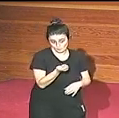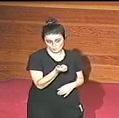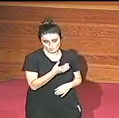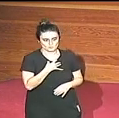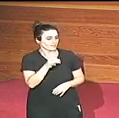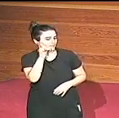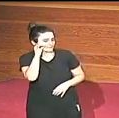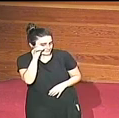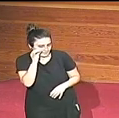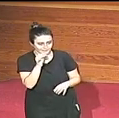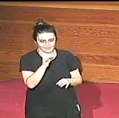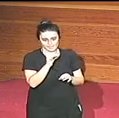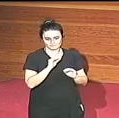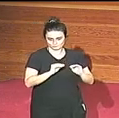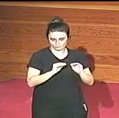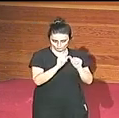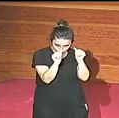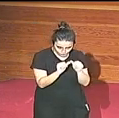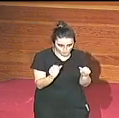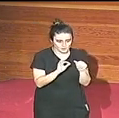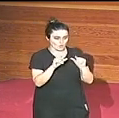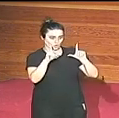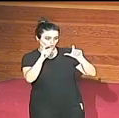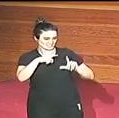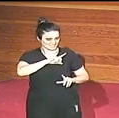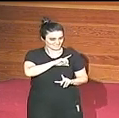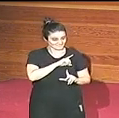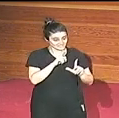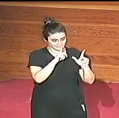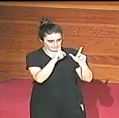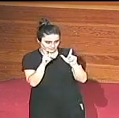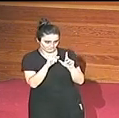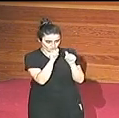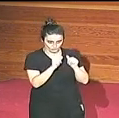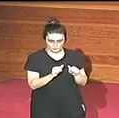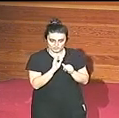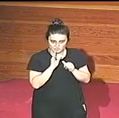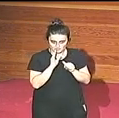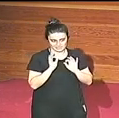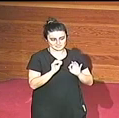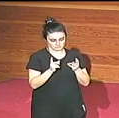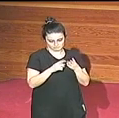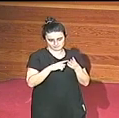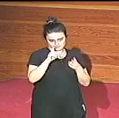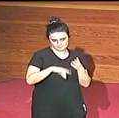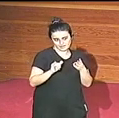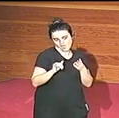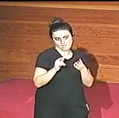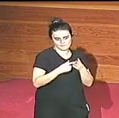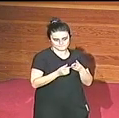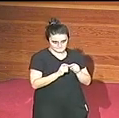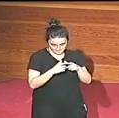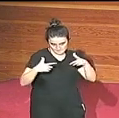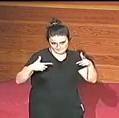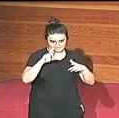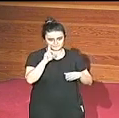Instagram kultura dela eta selfiearen kultura gatik, eta bar, eta kazetari mota hori ere hor dago, geroz eta gehiago dago gainera, ez? Ugarioagoa